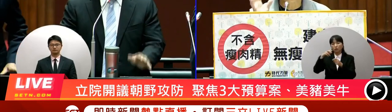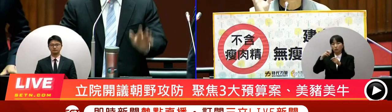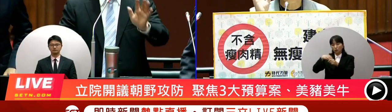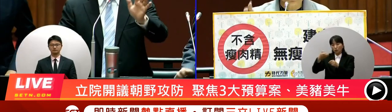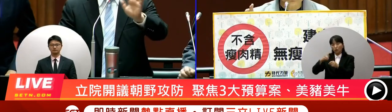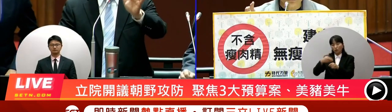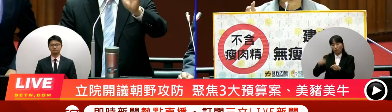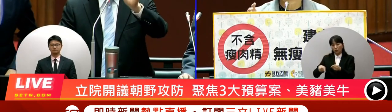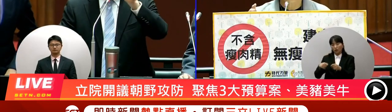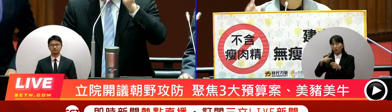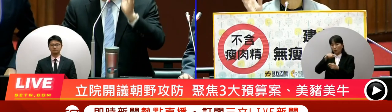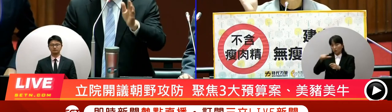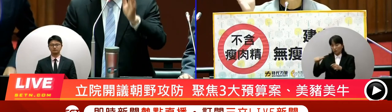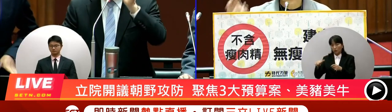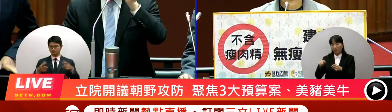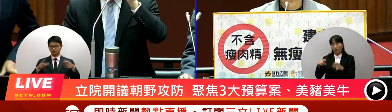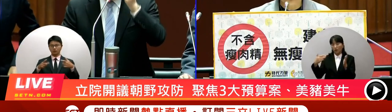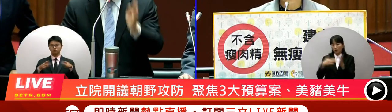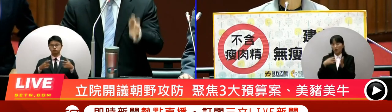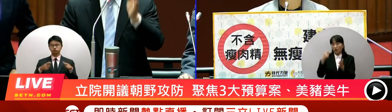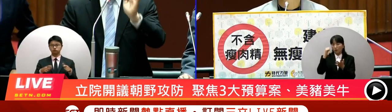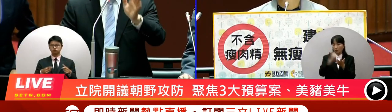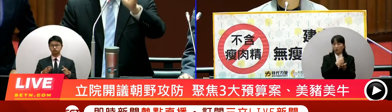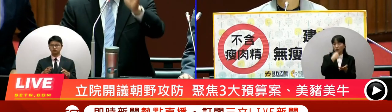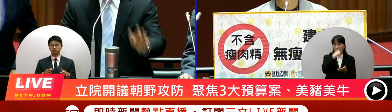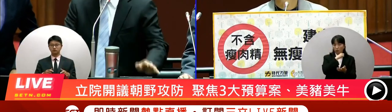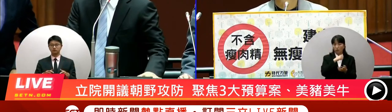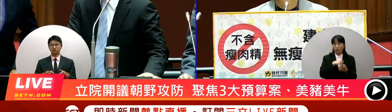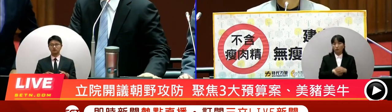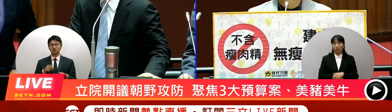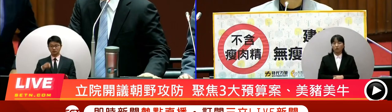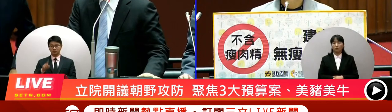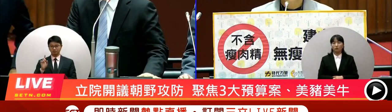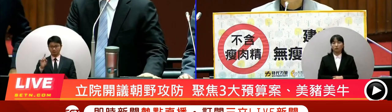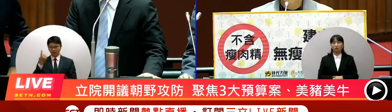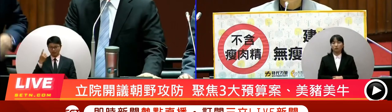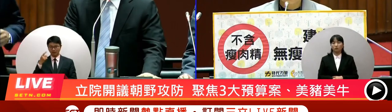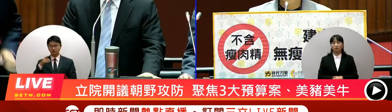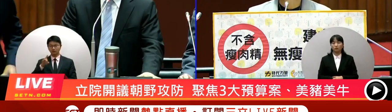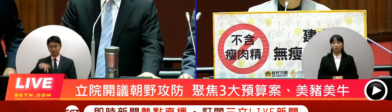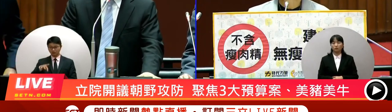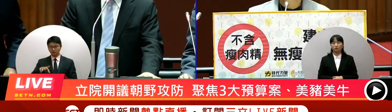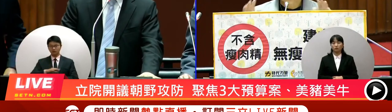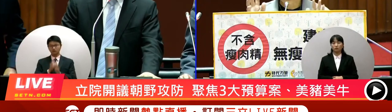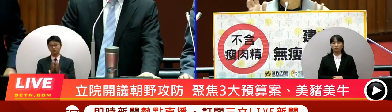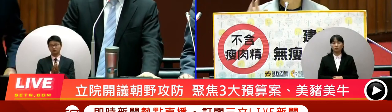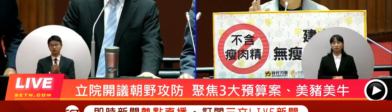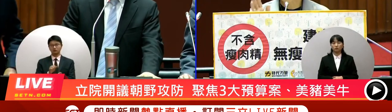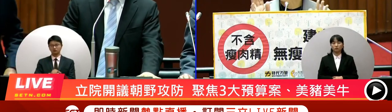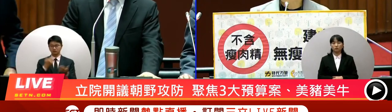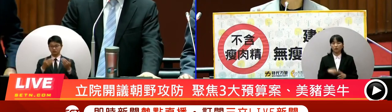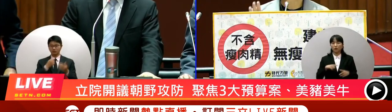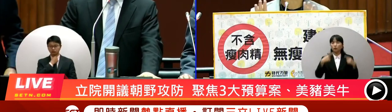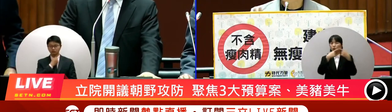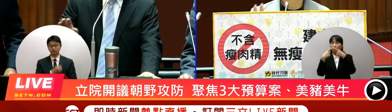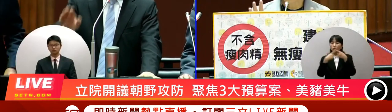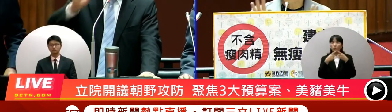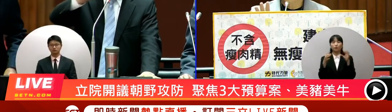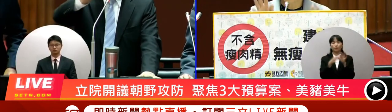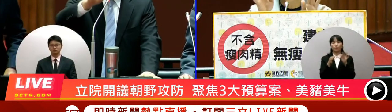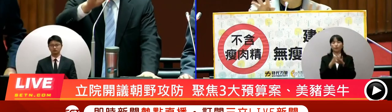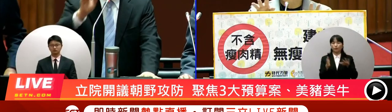的原料到台湾， 产地国都要清楚。 所以，这个争议没关系，